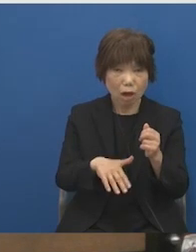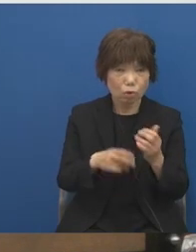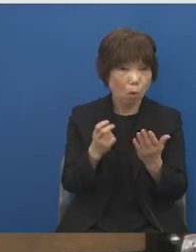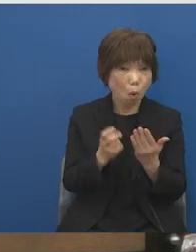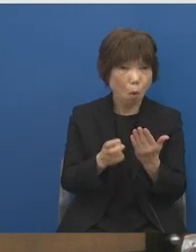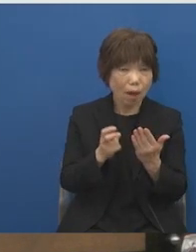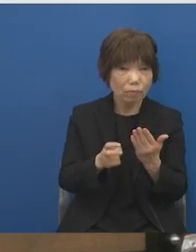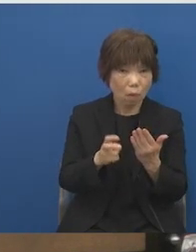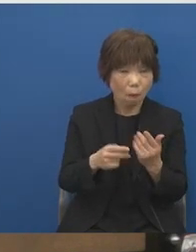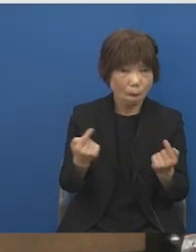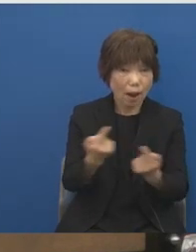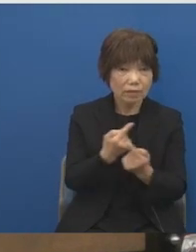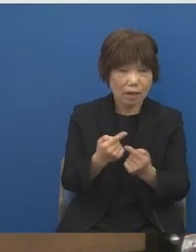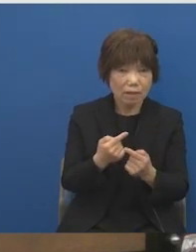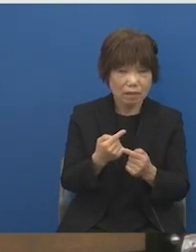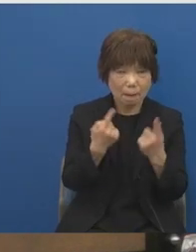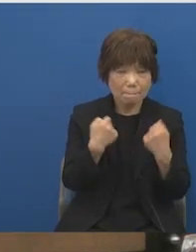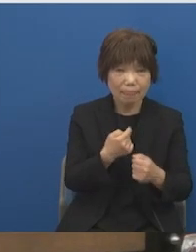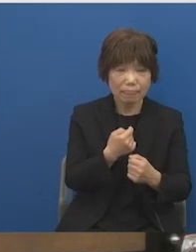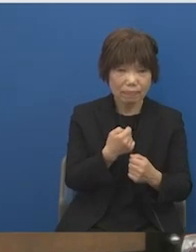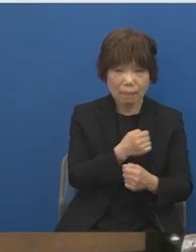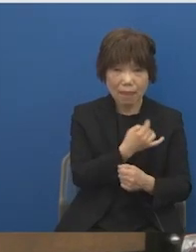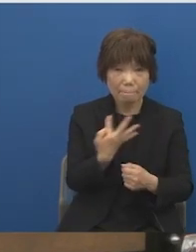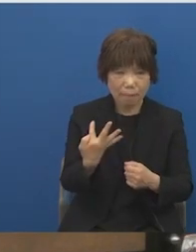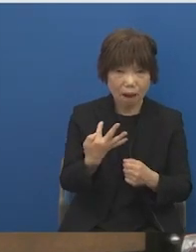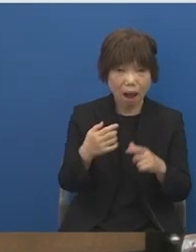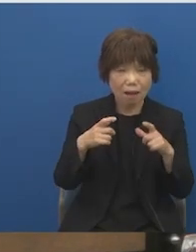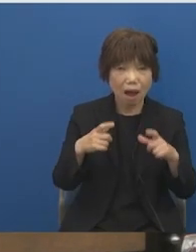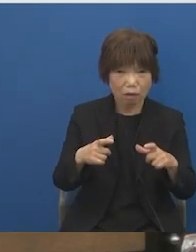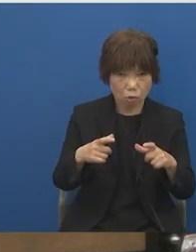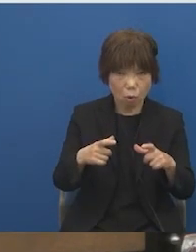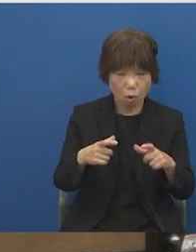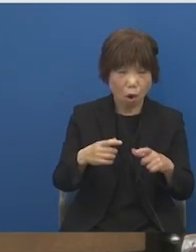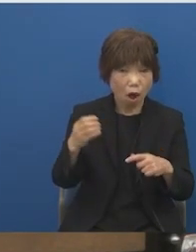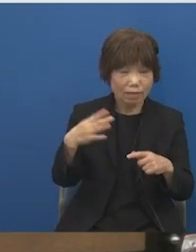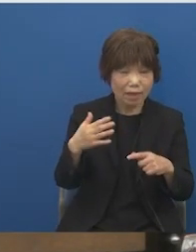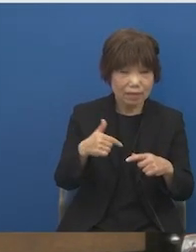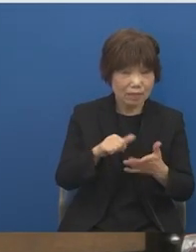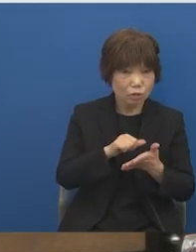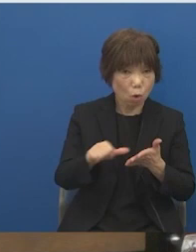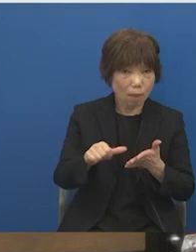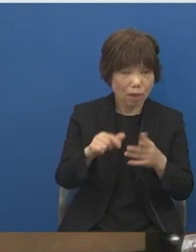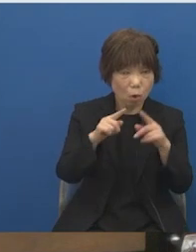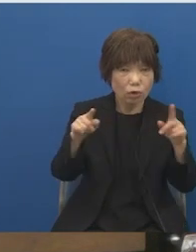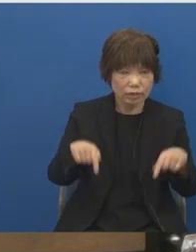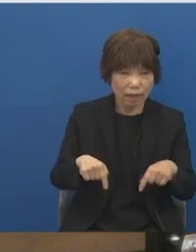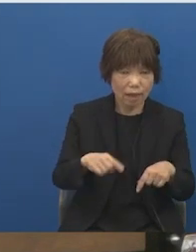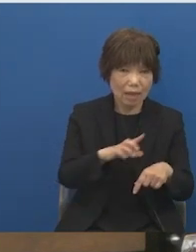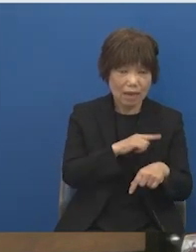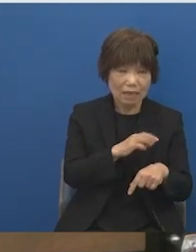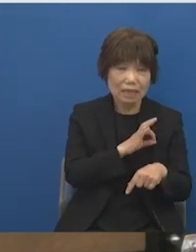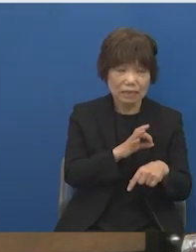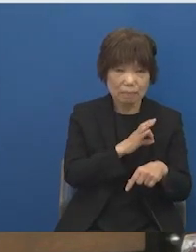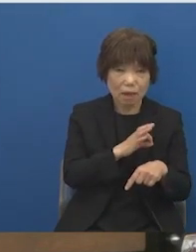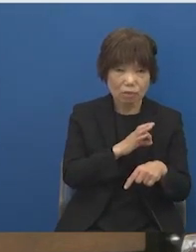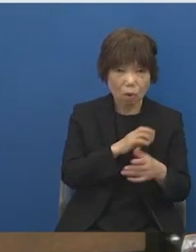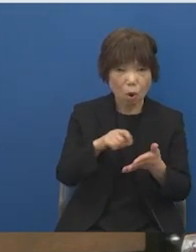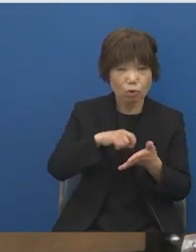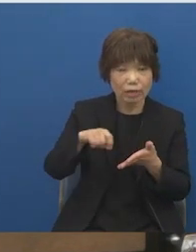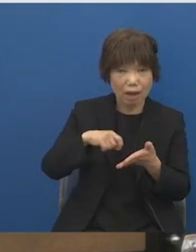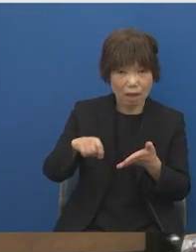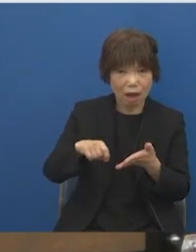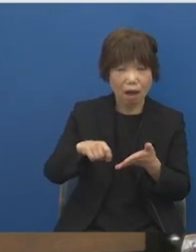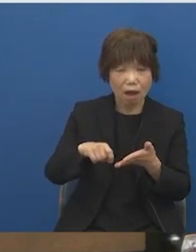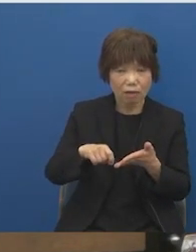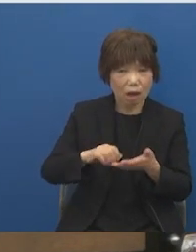で、マイナンバーカードおよび署名用電子署名書でも、氏名の振り仮名の記載記録が定められ